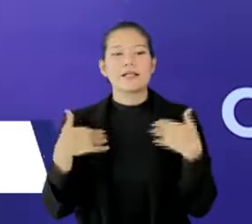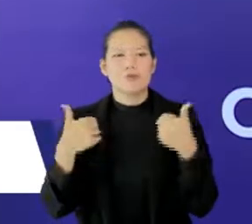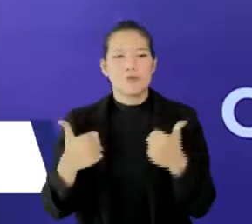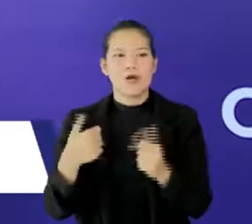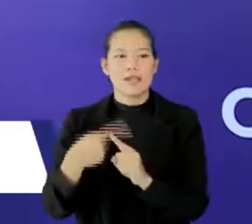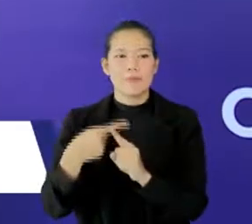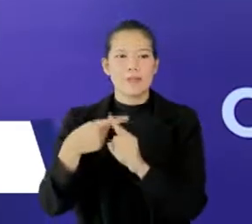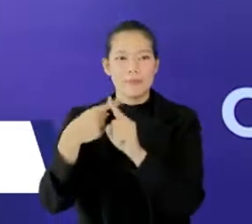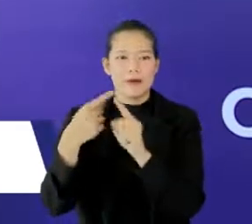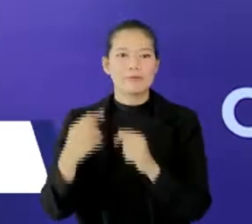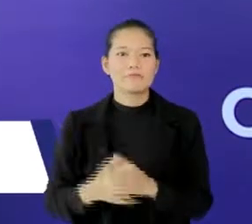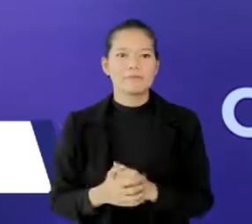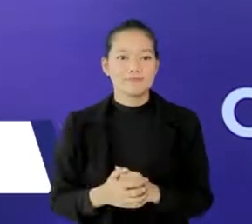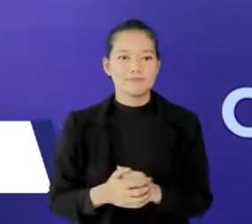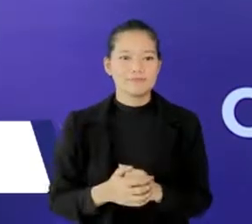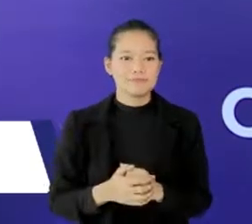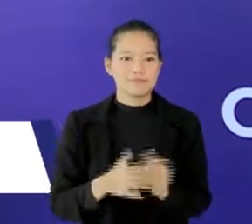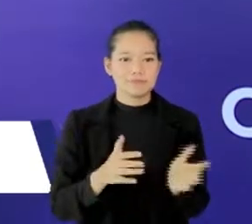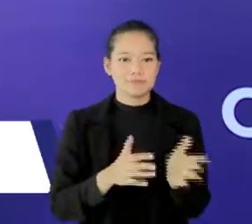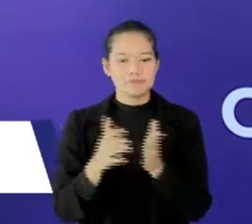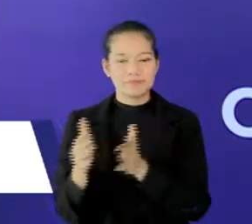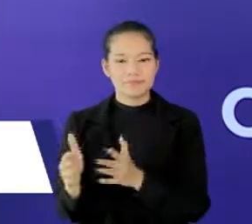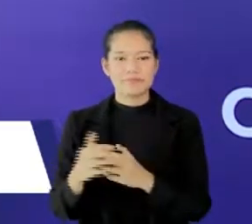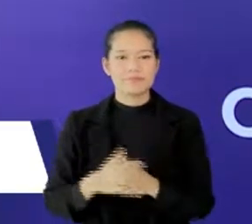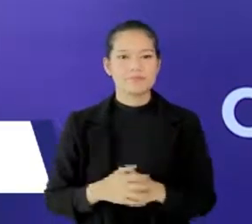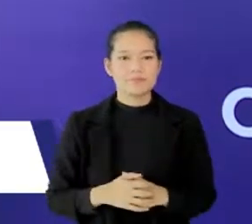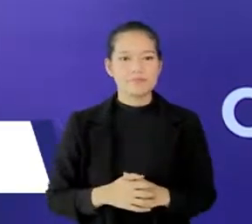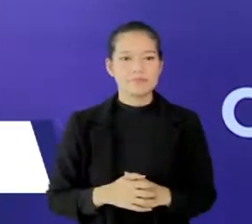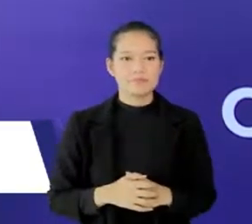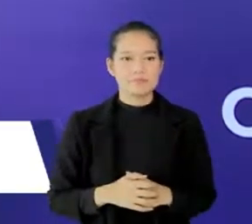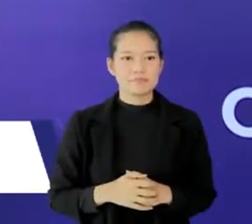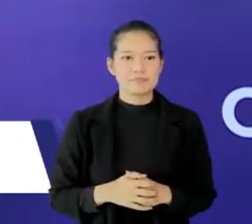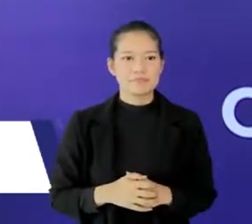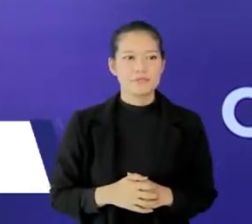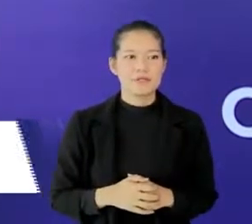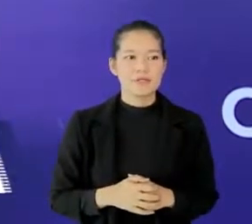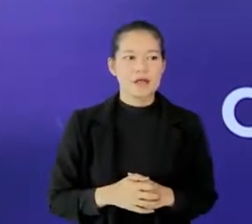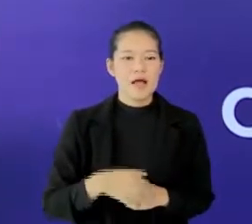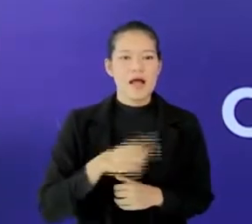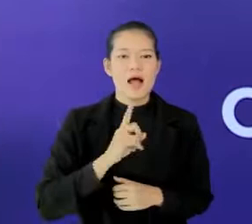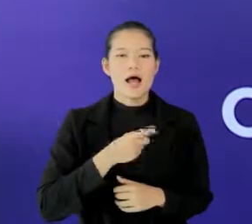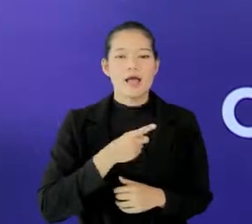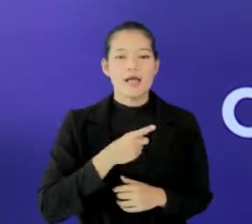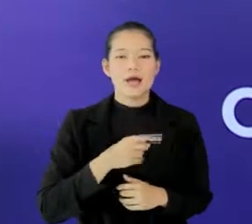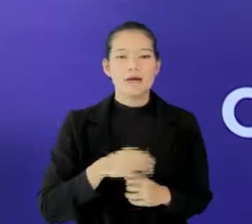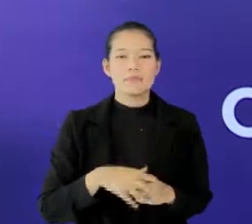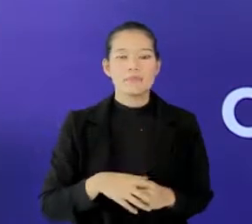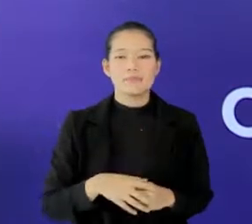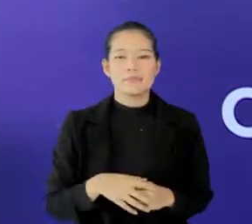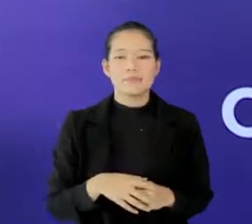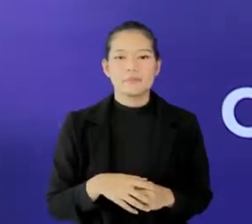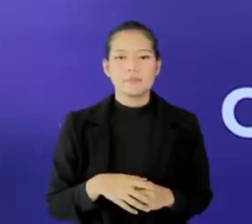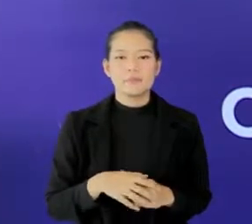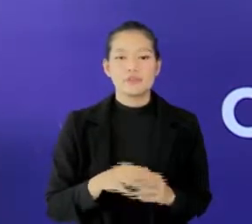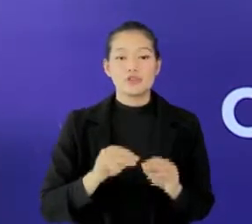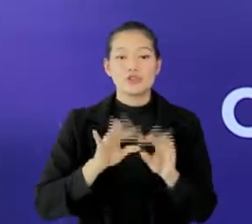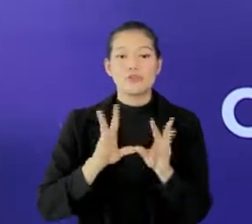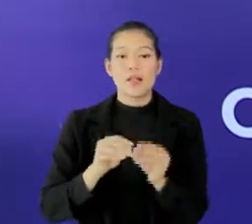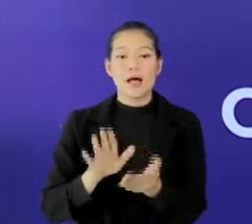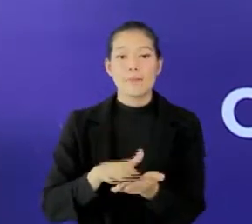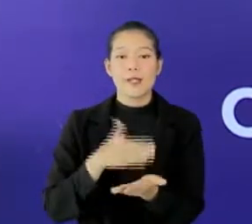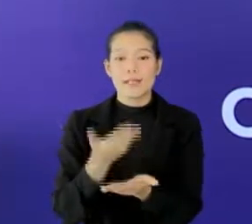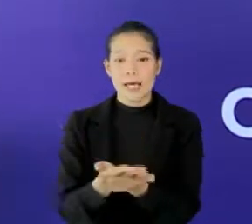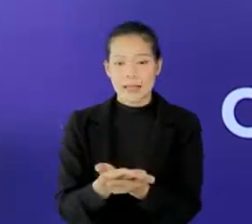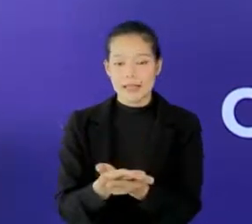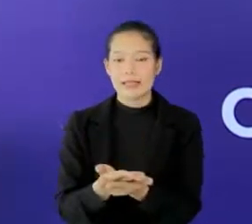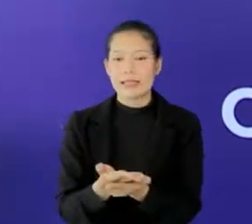tinggi. Lalu juga tingkat kematian ini